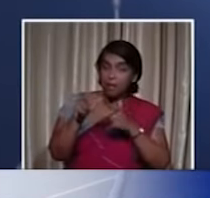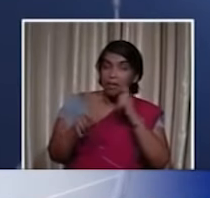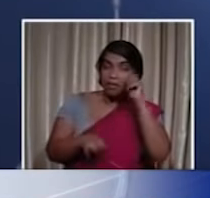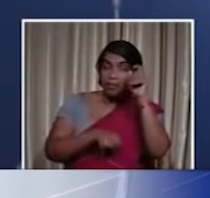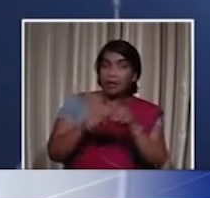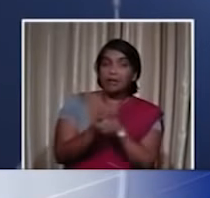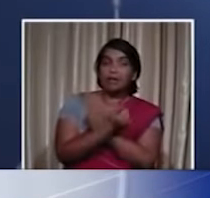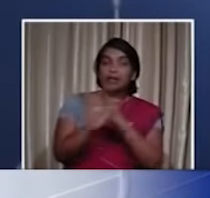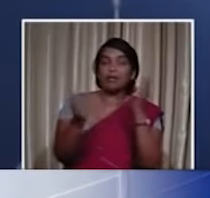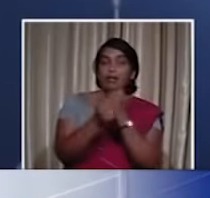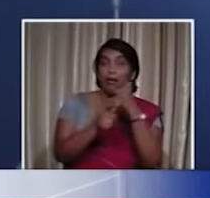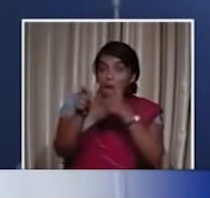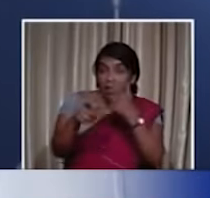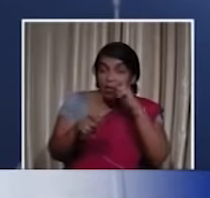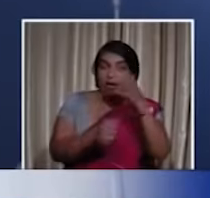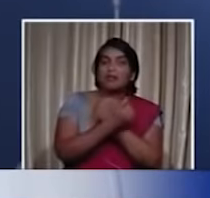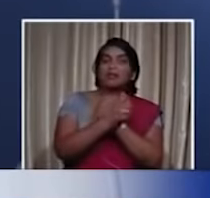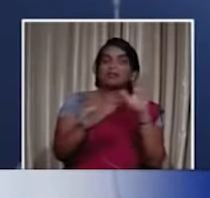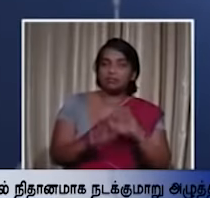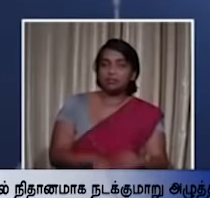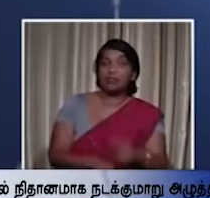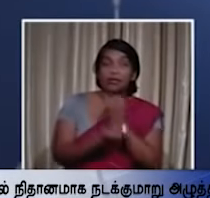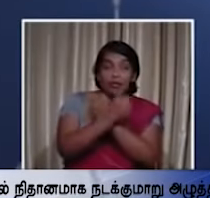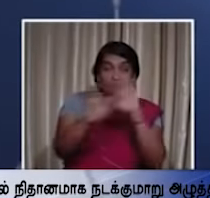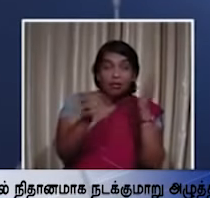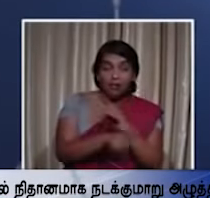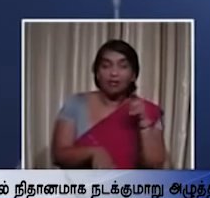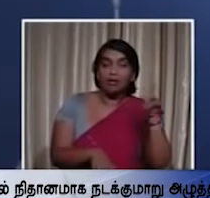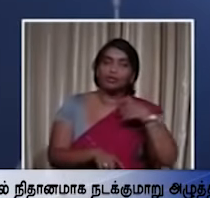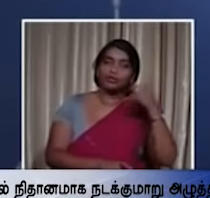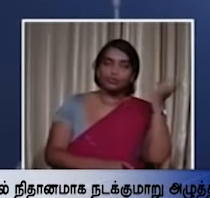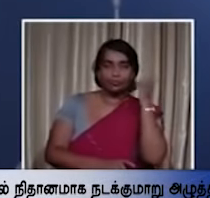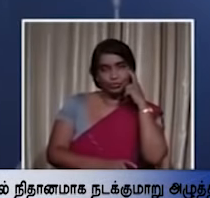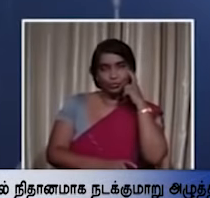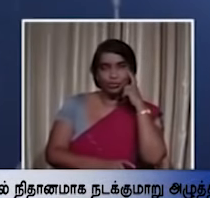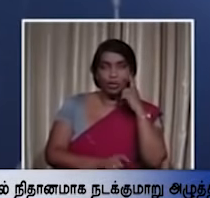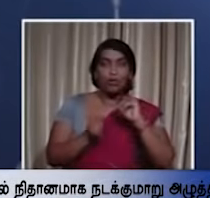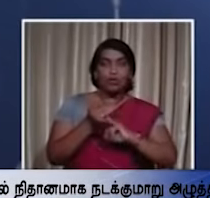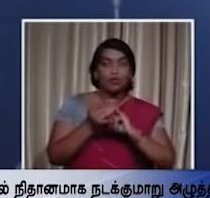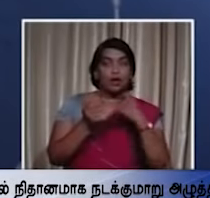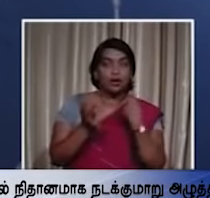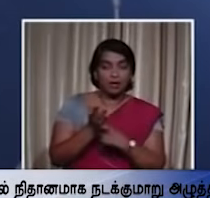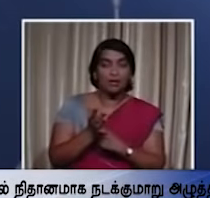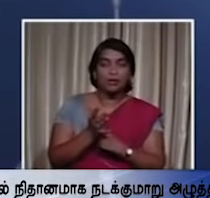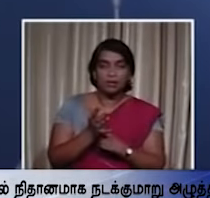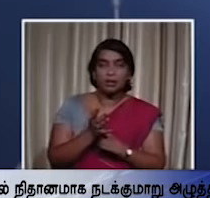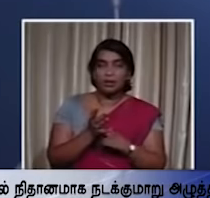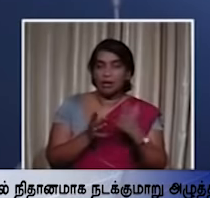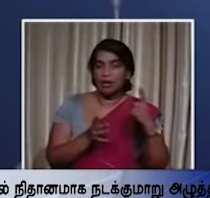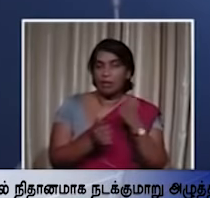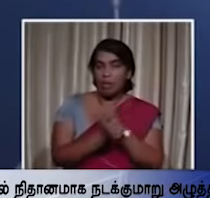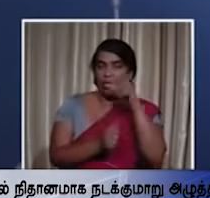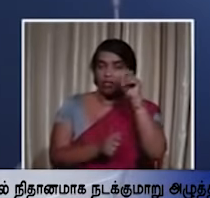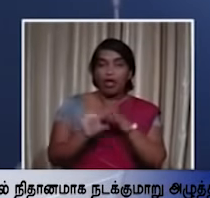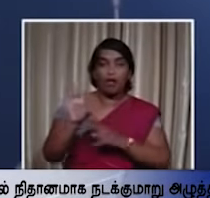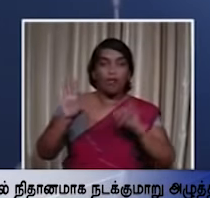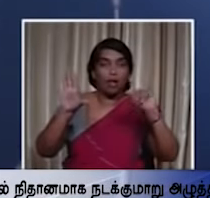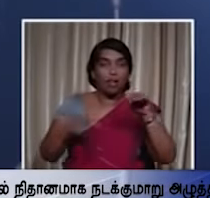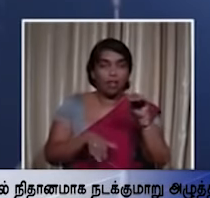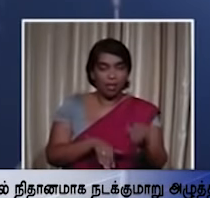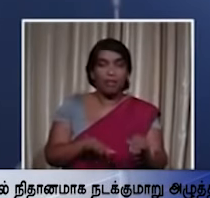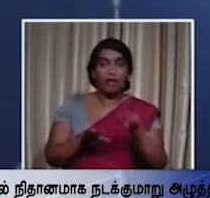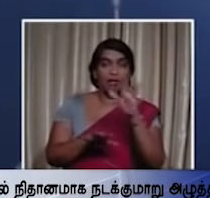என குறிப்பிடுகின்றார்கள். 20வது திருத்தத்திற்கு கை உயர்த்தும் போது கபுடாஸ் வருவார் என்று அறியவில்லையா? தற்போது கபுடாஸ் சரியில்லை என